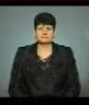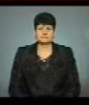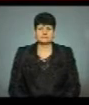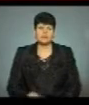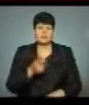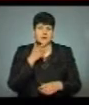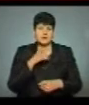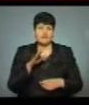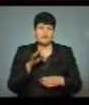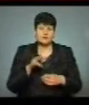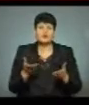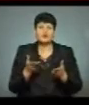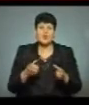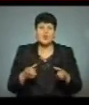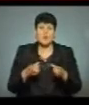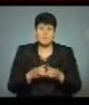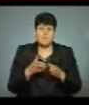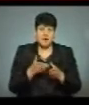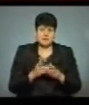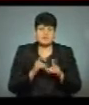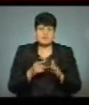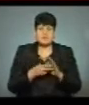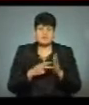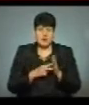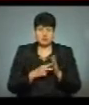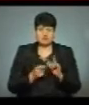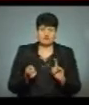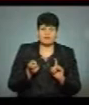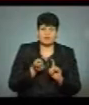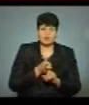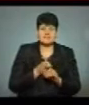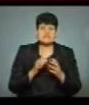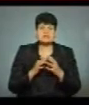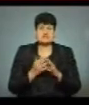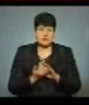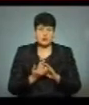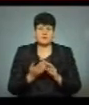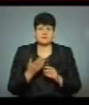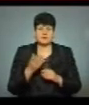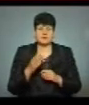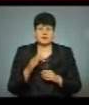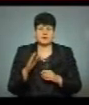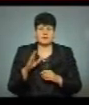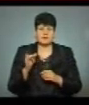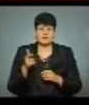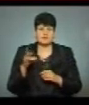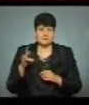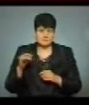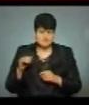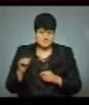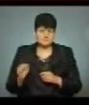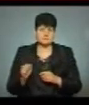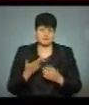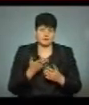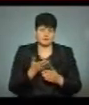Пане Володимире, до якої громади, згідно плану, відноситься село, мешканець якої представляє